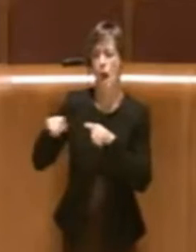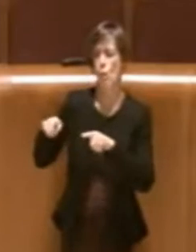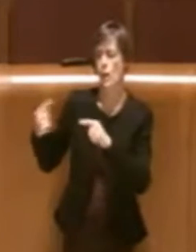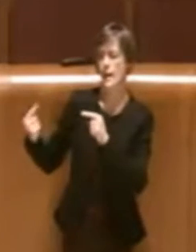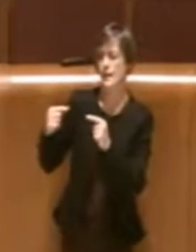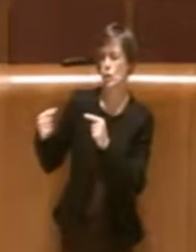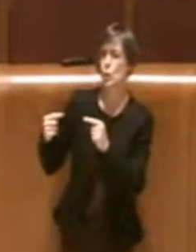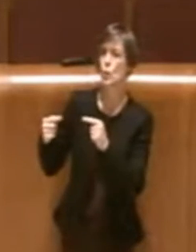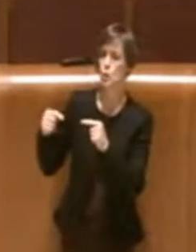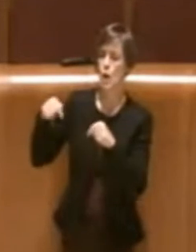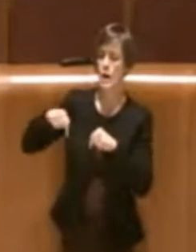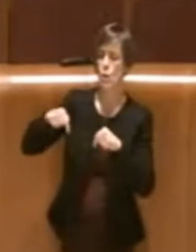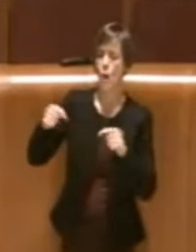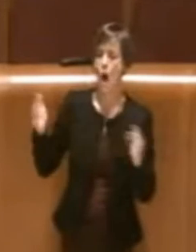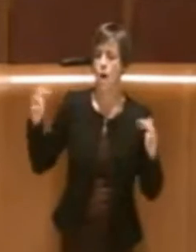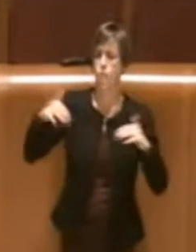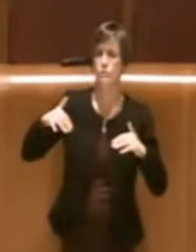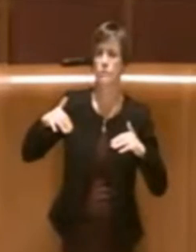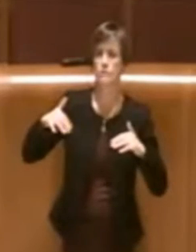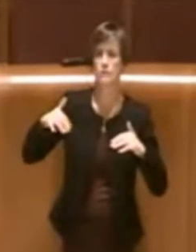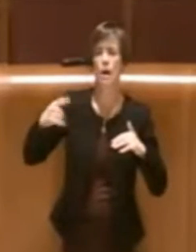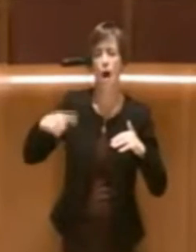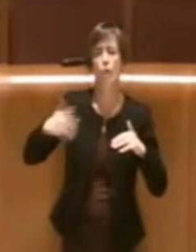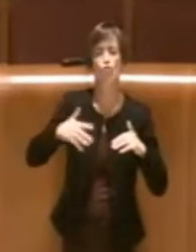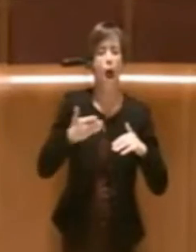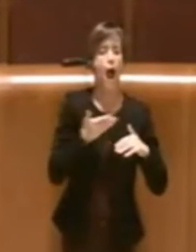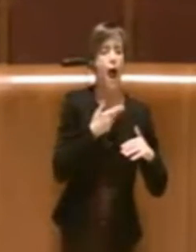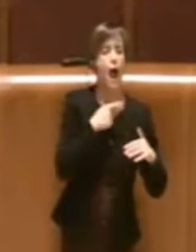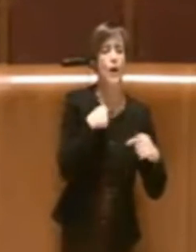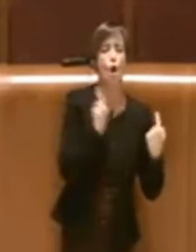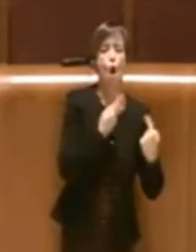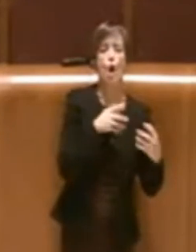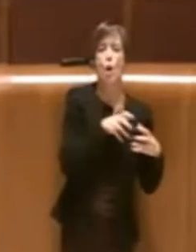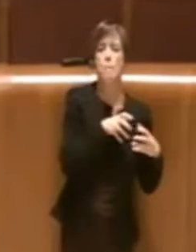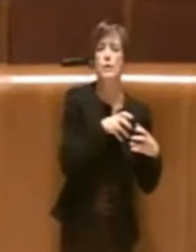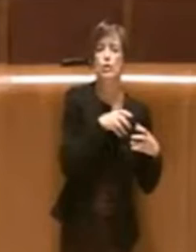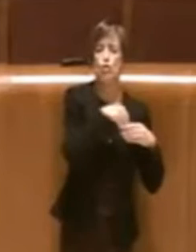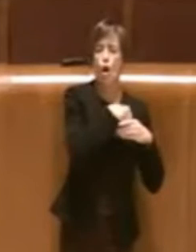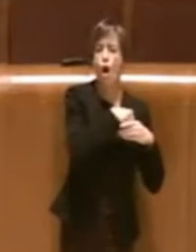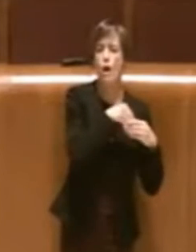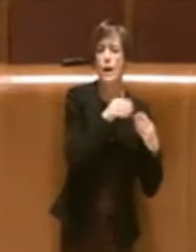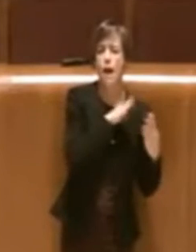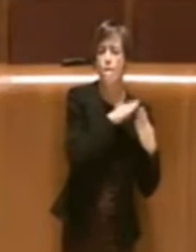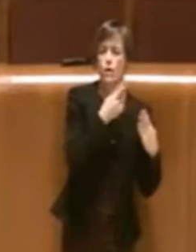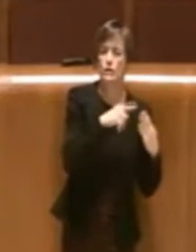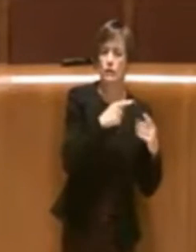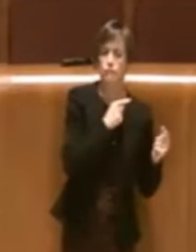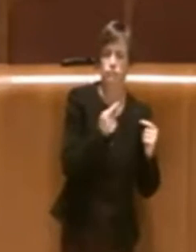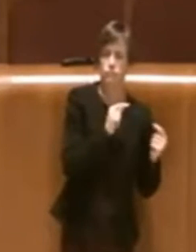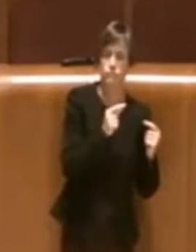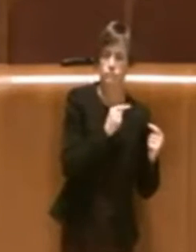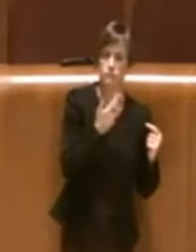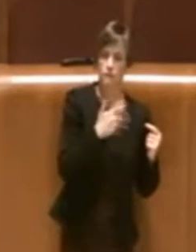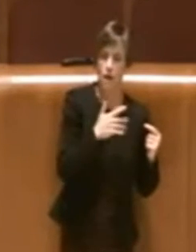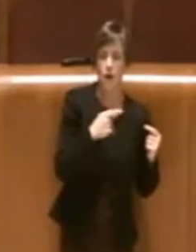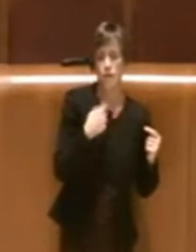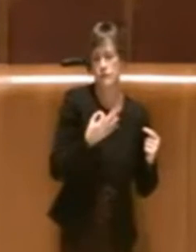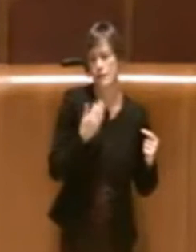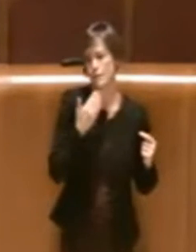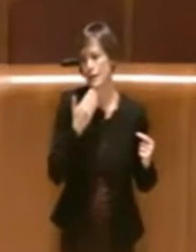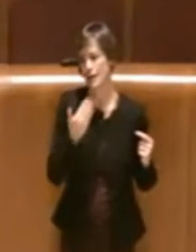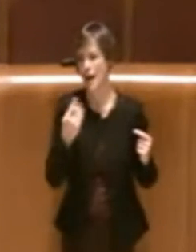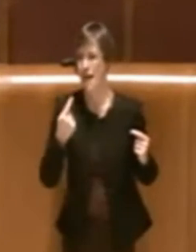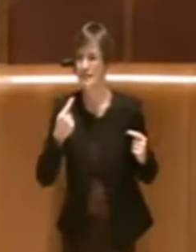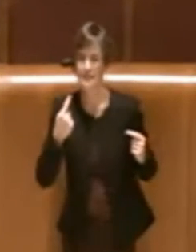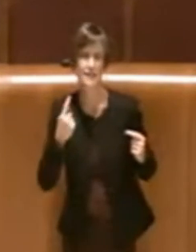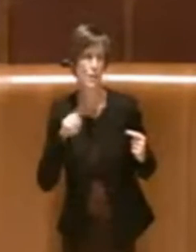le abbiamo già affrontate in commissione, e devo dire sempre, ringrazio quindi anche in questa sede,